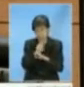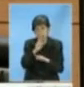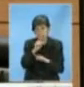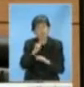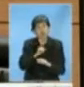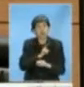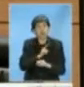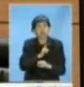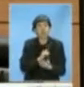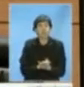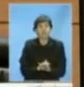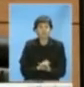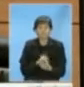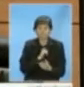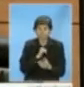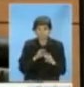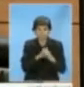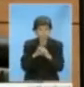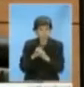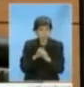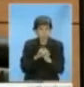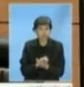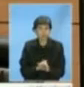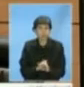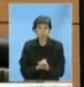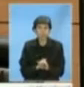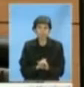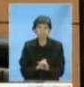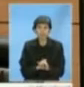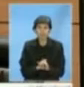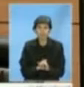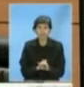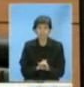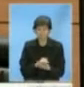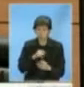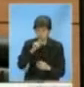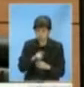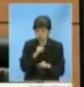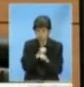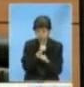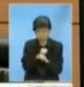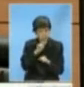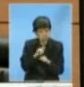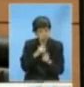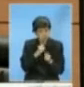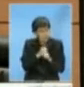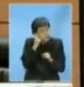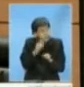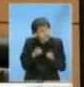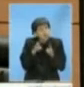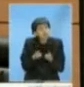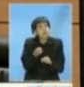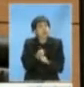ผู้ที่ดูแลเกี่ยวข้องในเรื่องนี้ว่าสิ่งที่จะต้องเน้นจะต้องย้ำนั่นก็คือทำอย่างไร